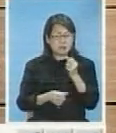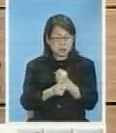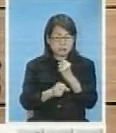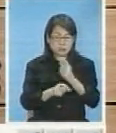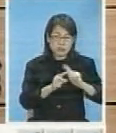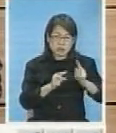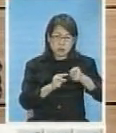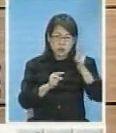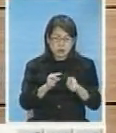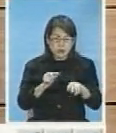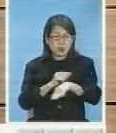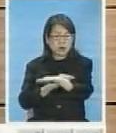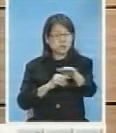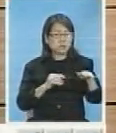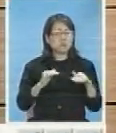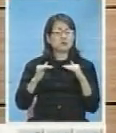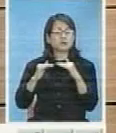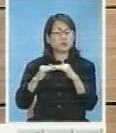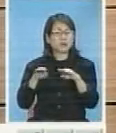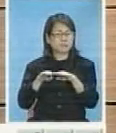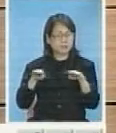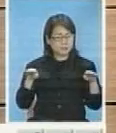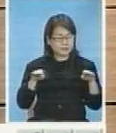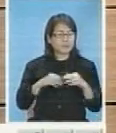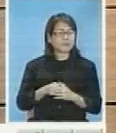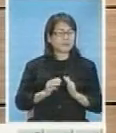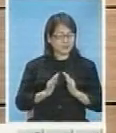องเป็นมาตรฐานเดียวกันครับผมขอขอบคุณท่านประธานครับขอบคุณครับ